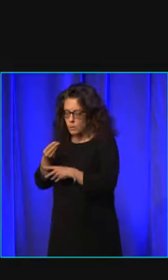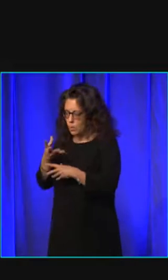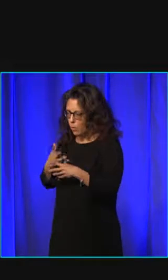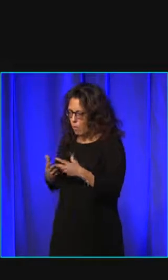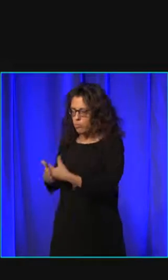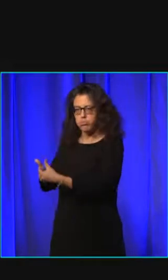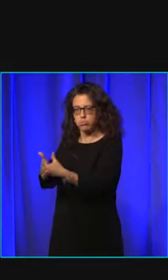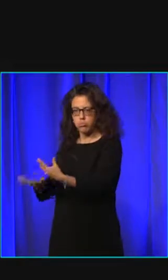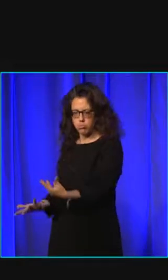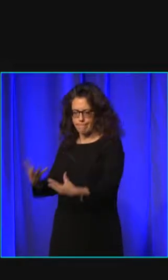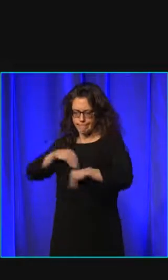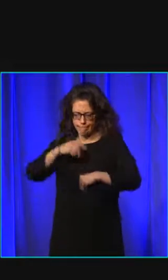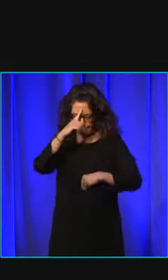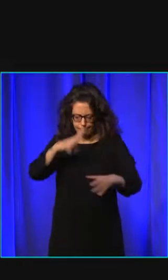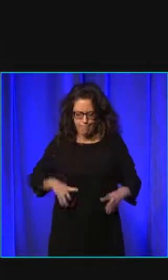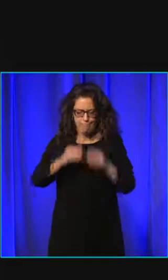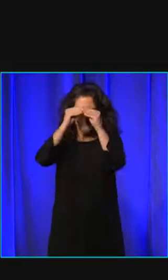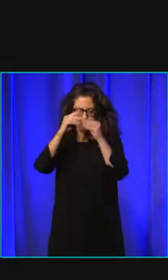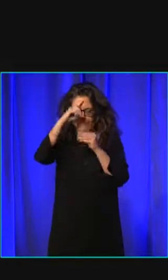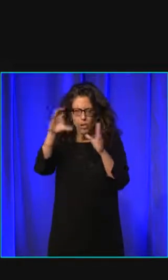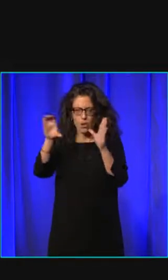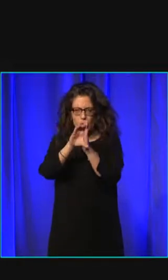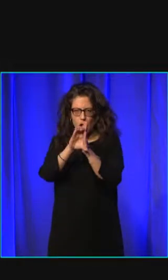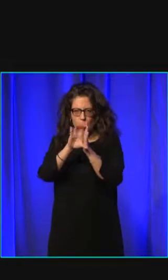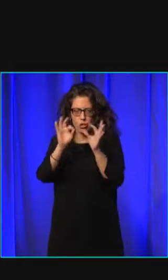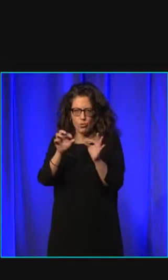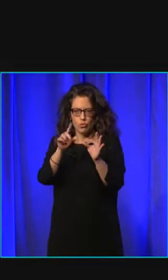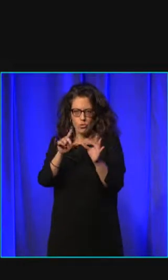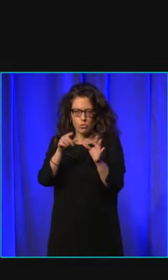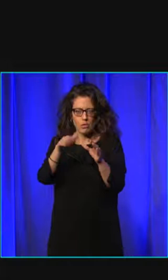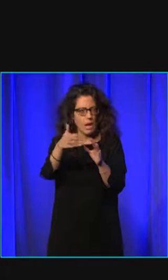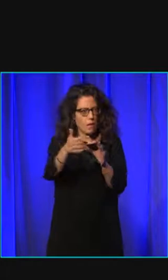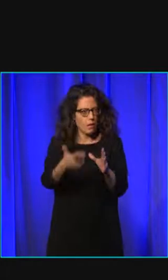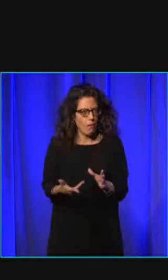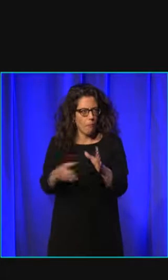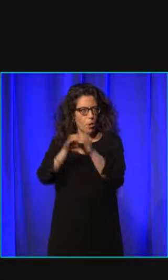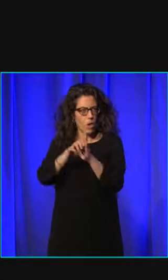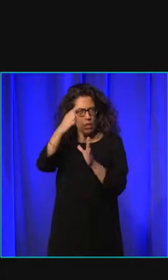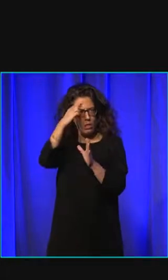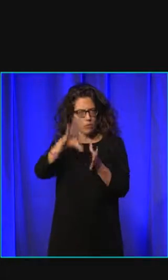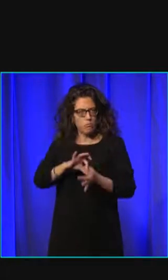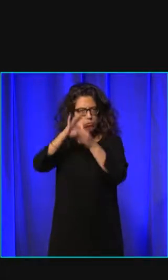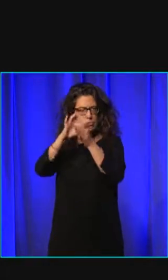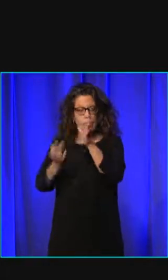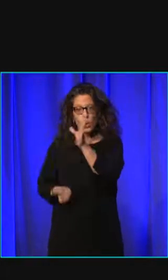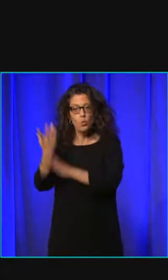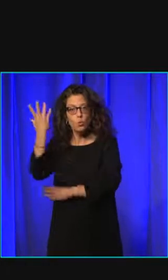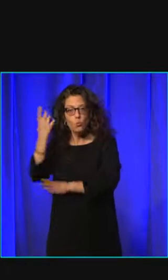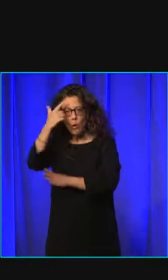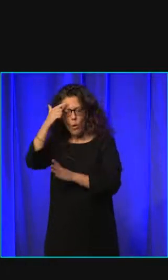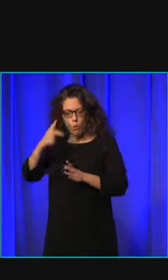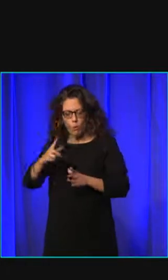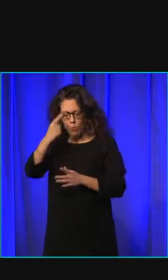geste A au temps T plus 1. Donc, nouveau codage. Et donc, ça veut dire qu'il va mettre à